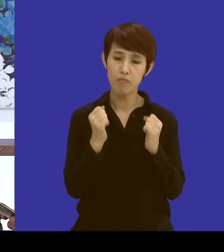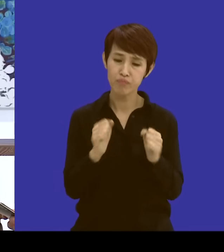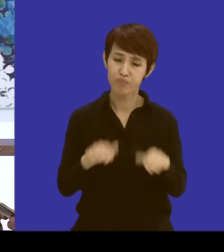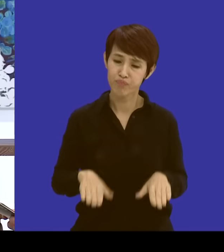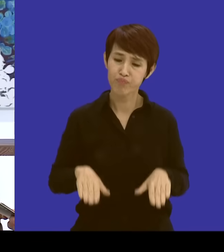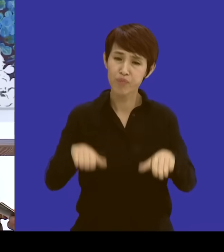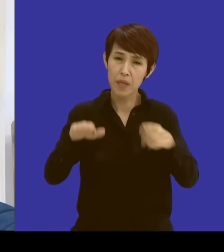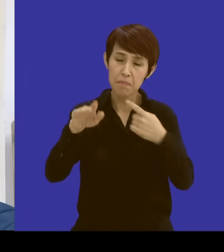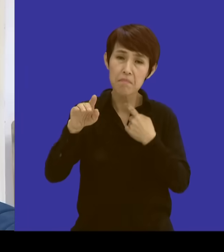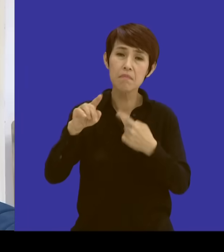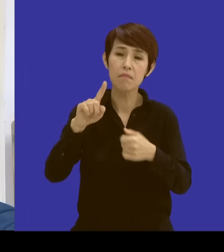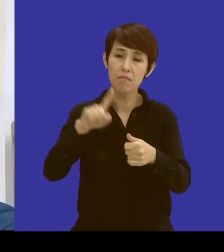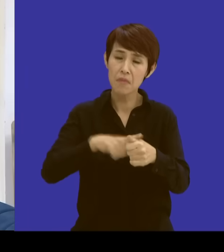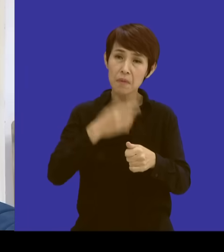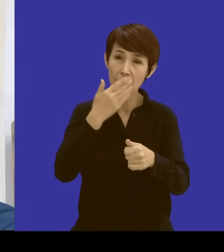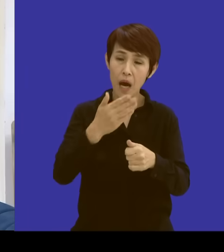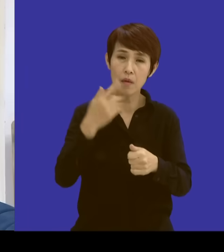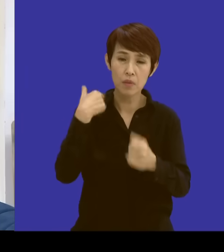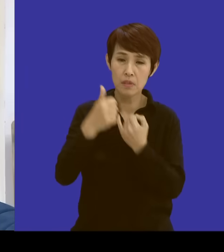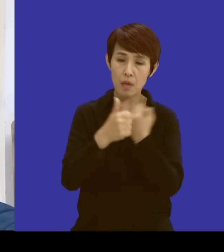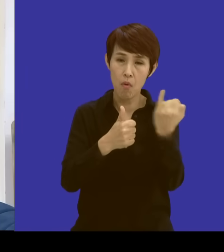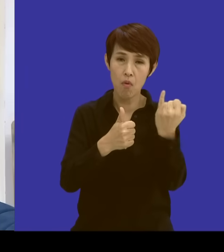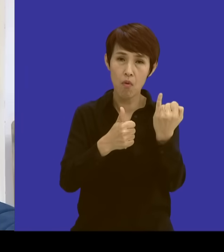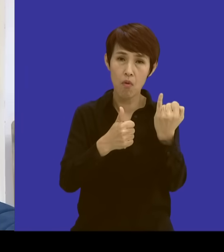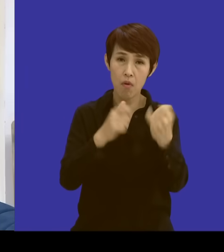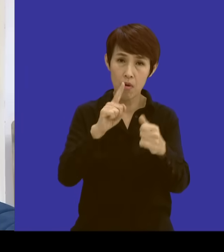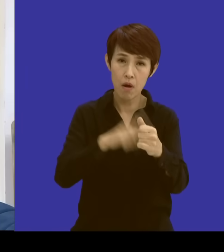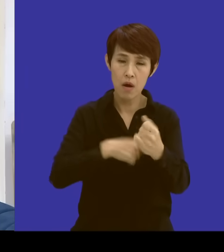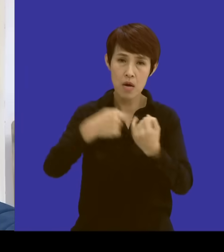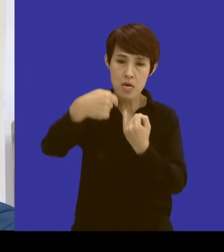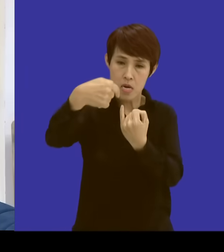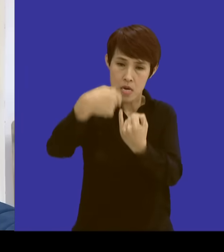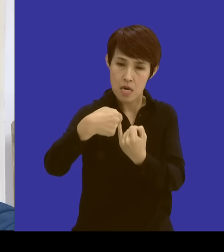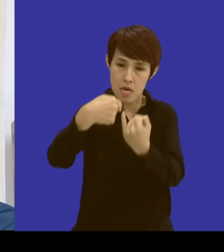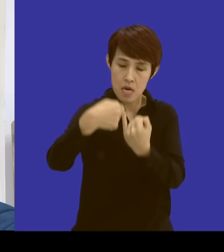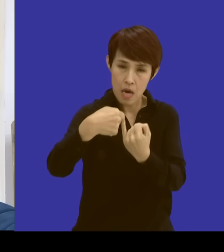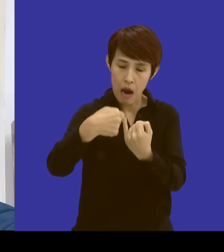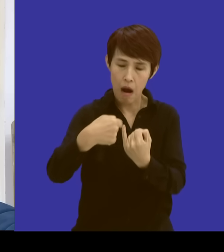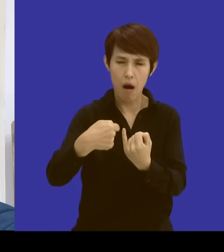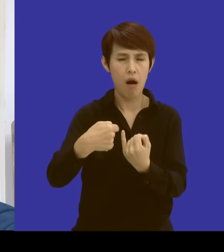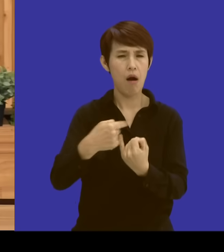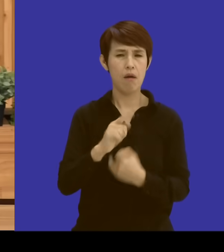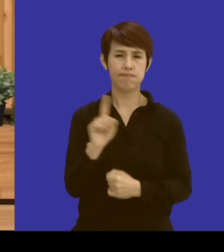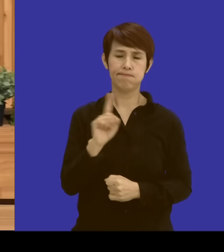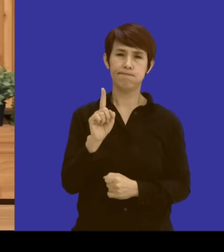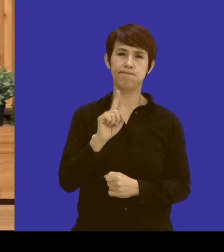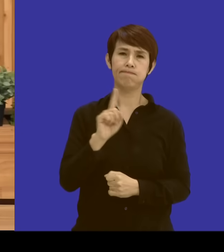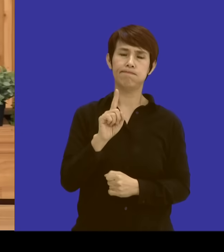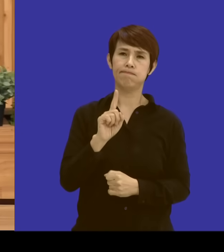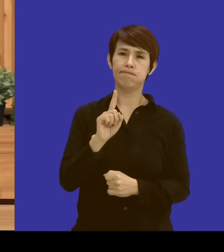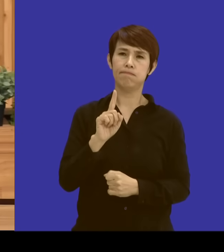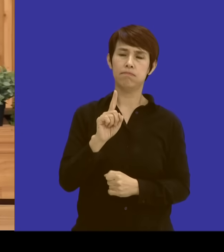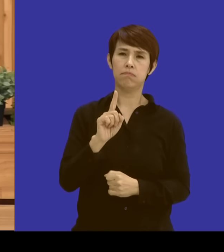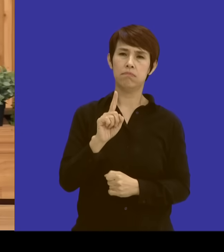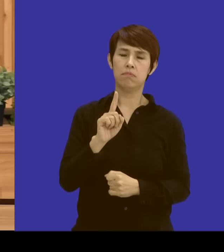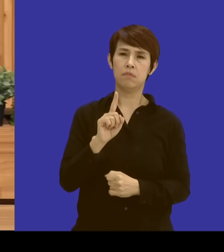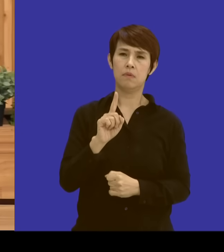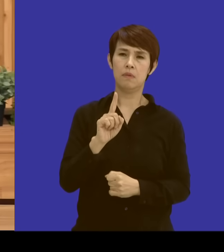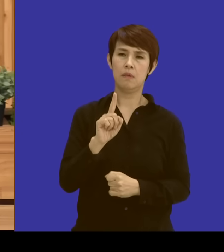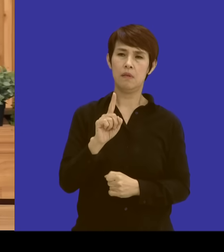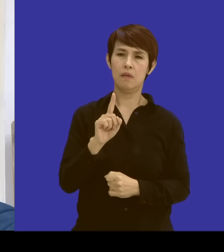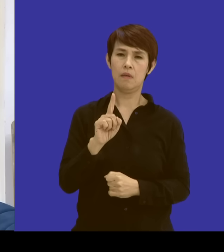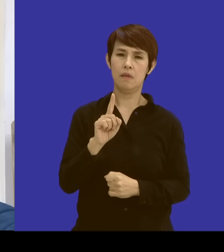사람인데 이제 역할 때문에 강요되는 것들이 있기 시작하면서 아 이게 뭐지? 그러면서 이제